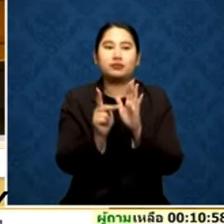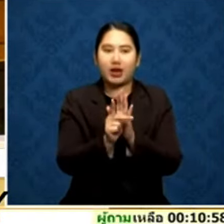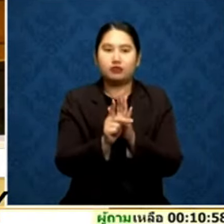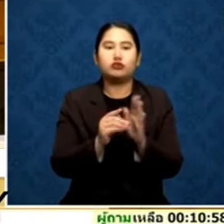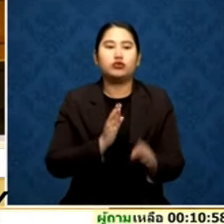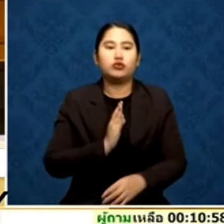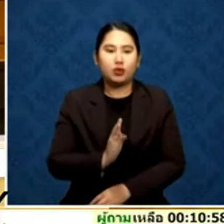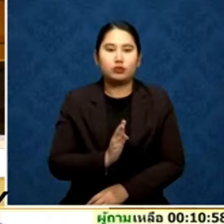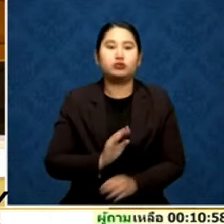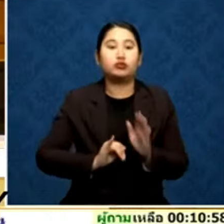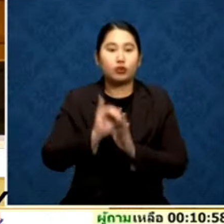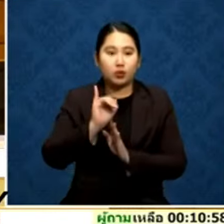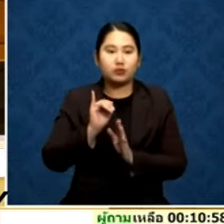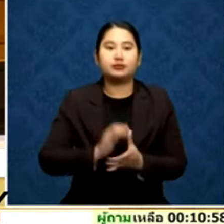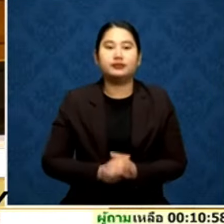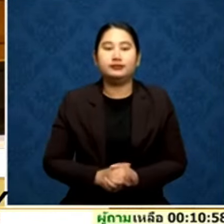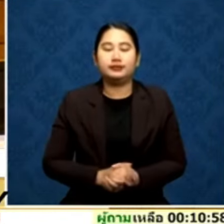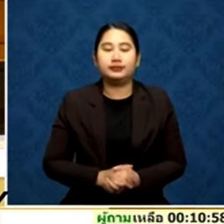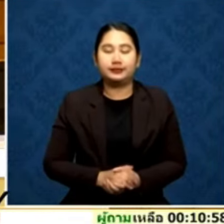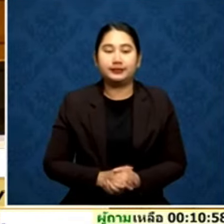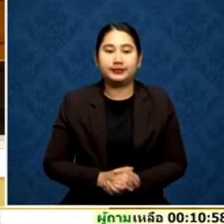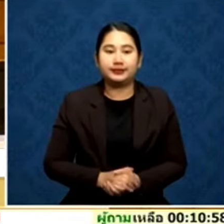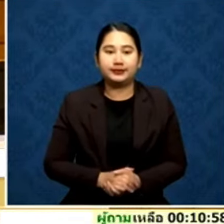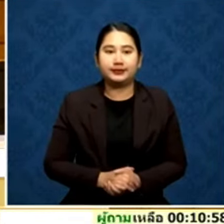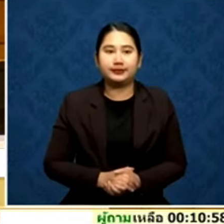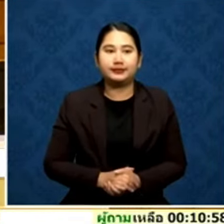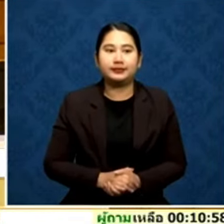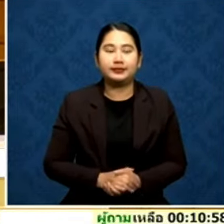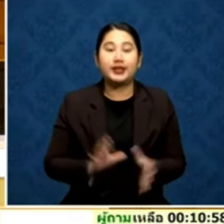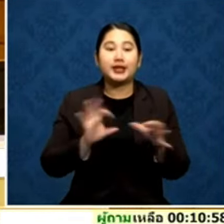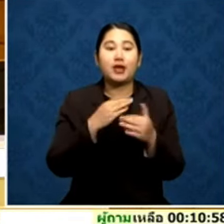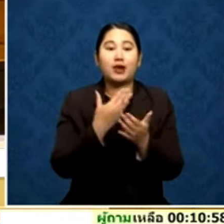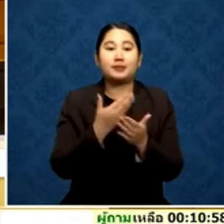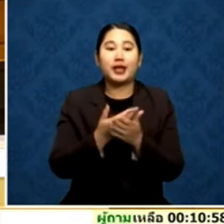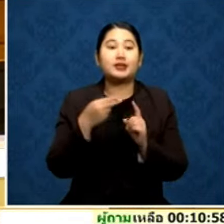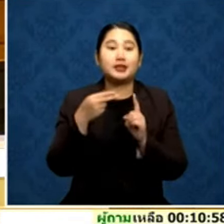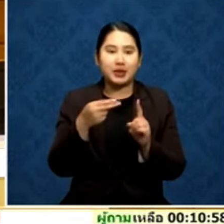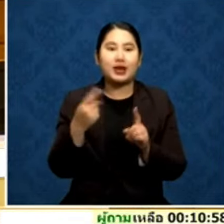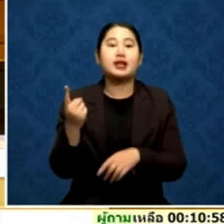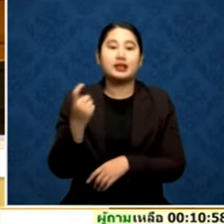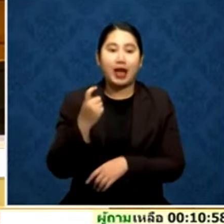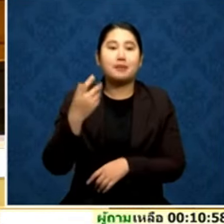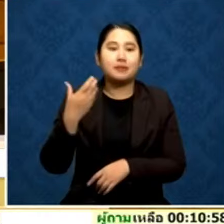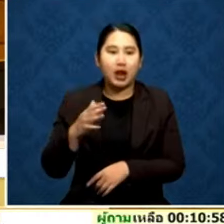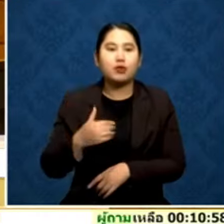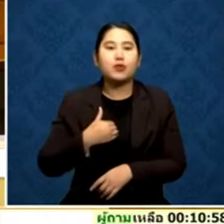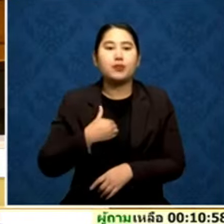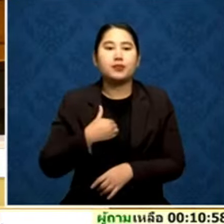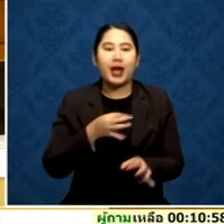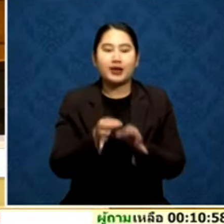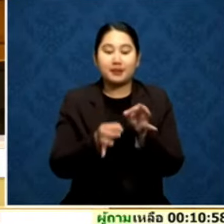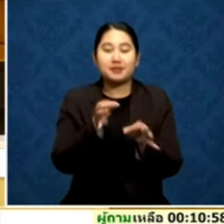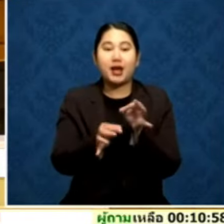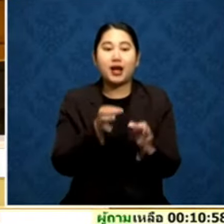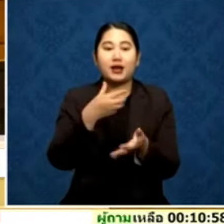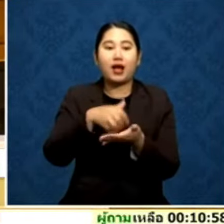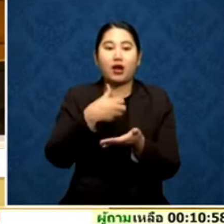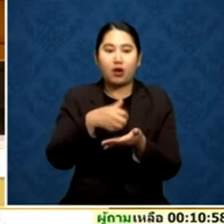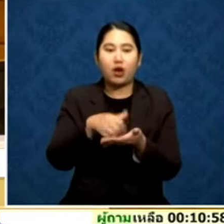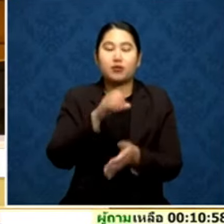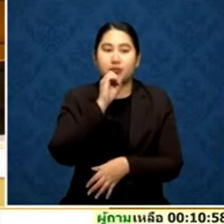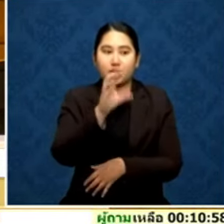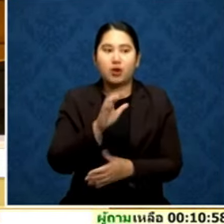าณที่ถูกต้องนะครับเรื่องดิจิทัลวอลเล็ตเนี่ยท่านถามมาแล้วอีกทีนึงเนี่ยผมก็ขออนุญาตชี้แจงเพิ่มเติมแล้วกันนะครับว่